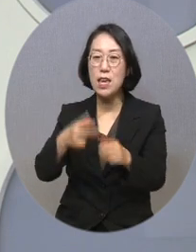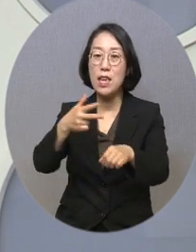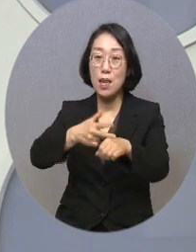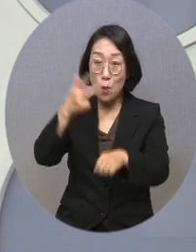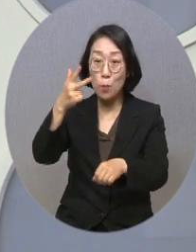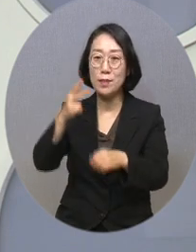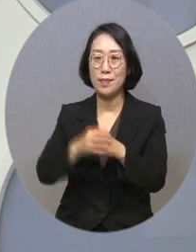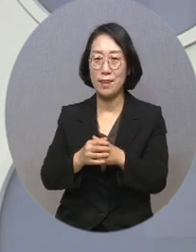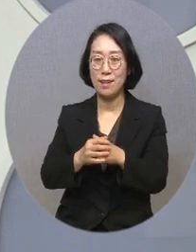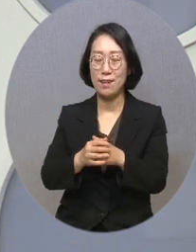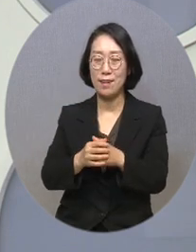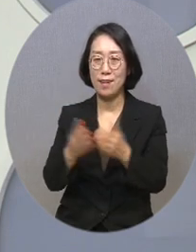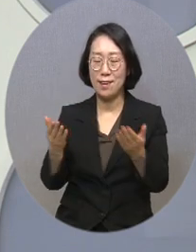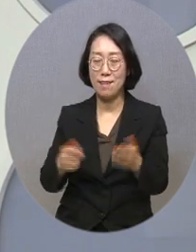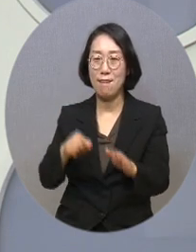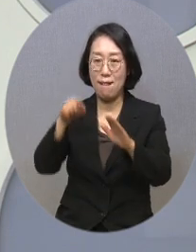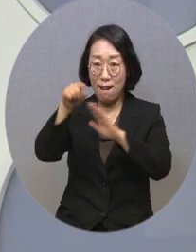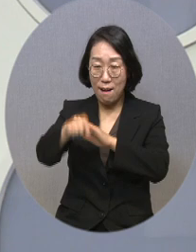여주시는